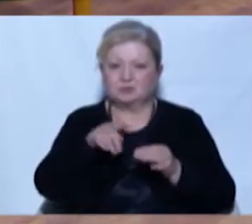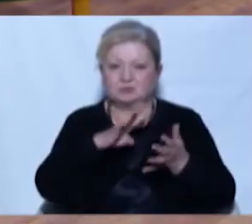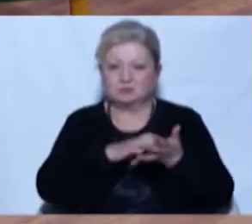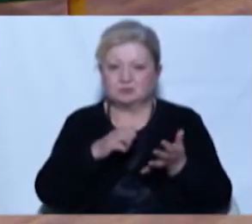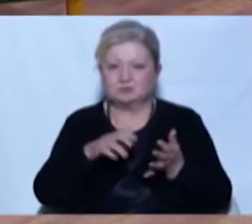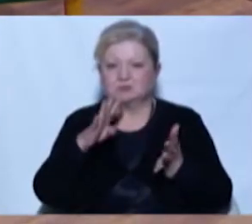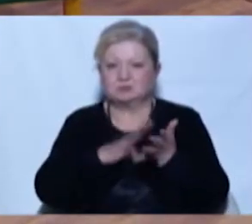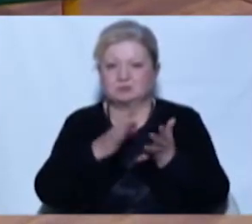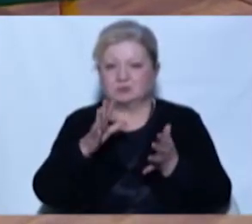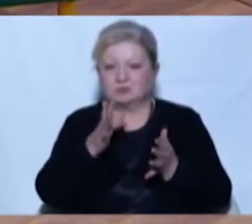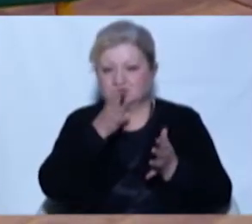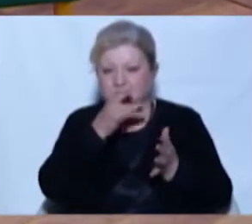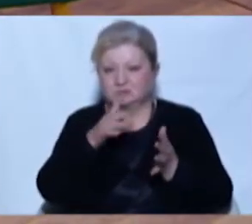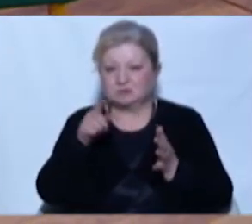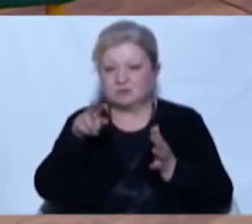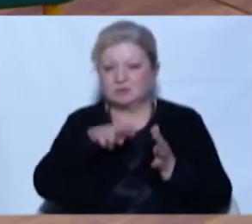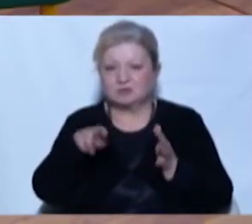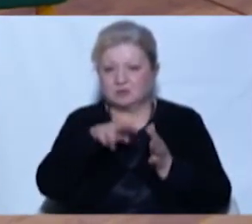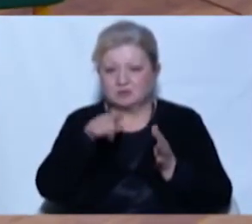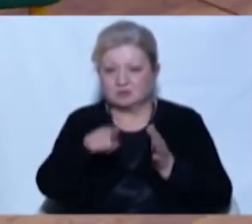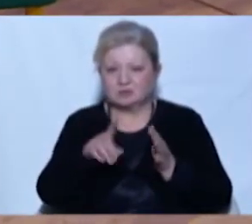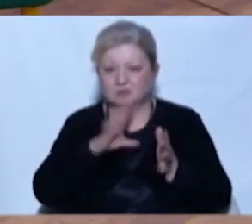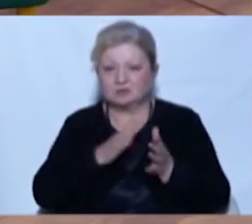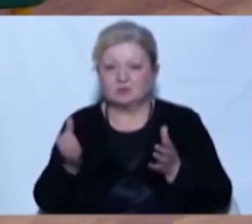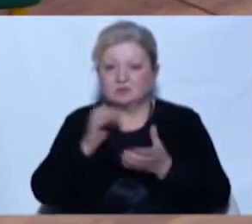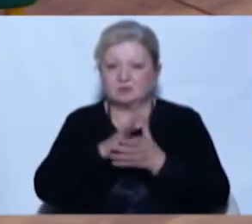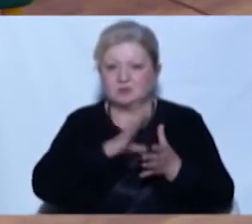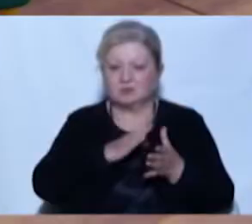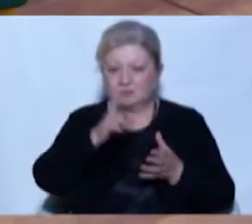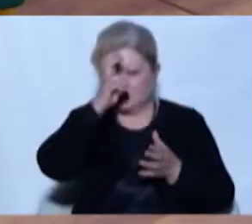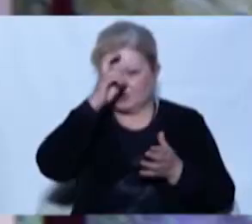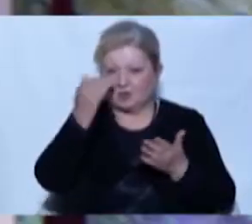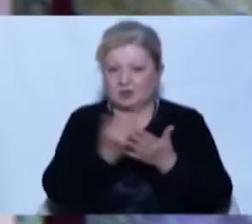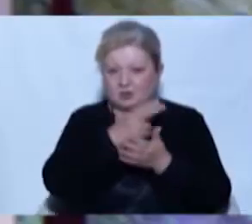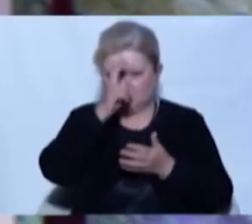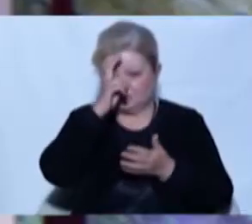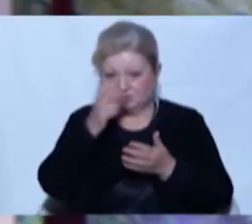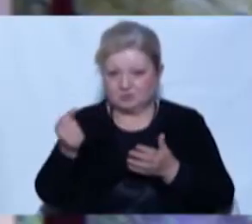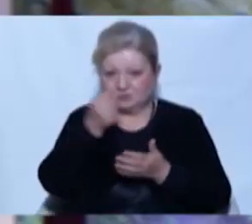1999 წლის დეკემბერში ეროვნული შერიგების მთავრობა ჩამოყალიბდა, რომელსაც სათავეში ჩაუდგა